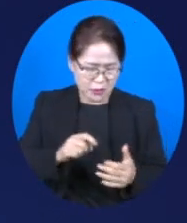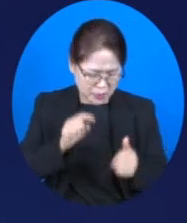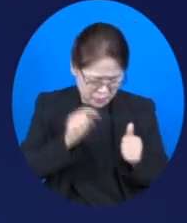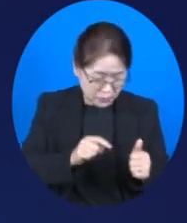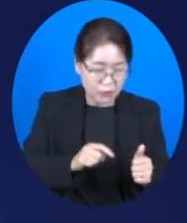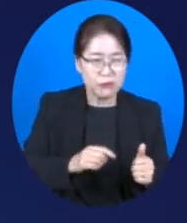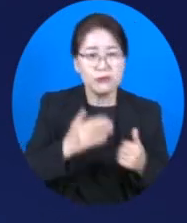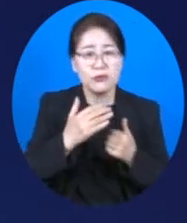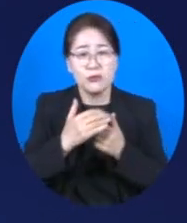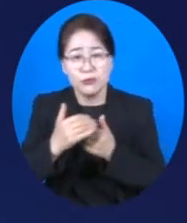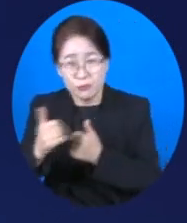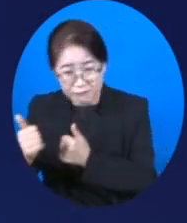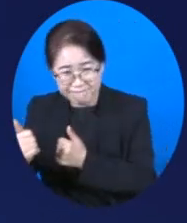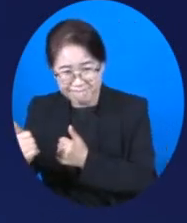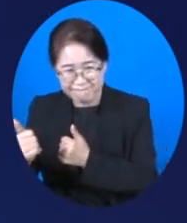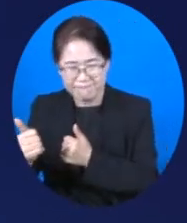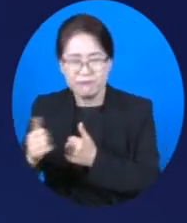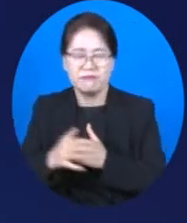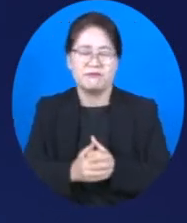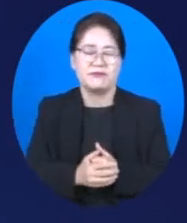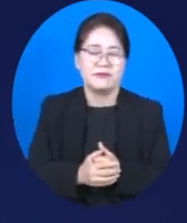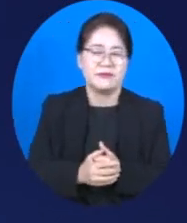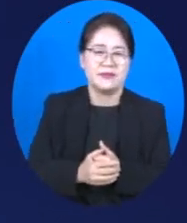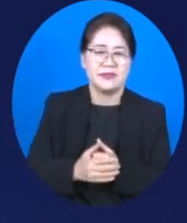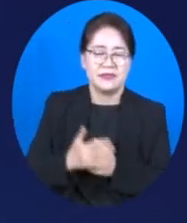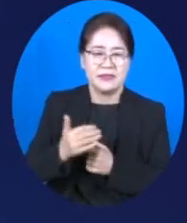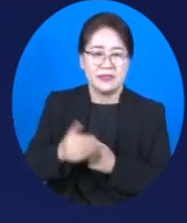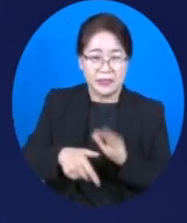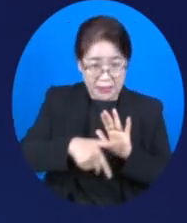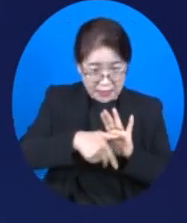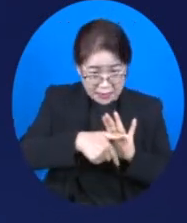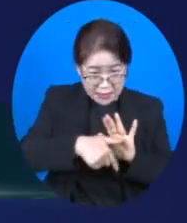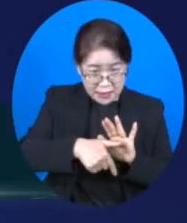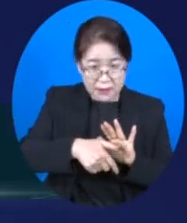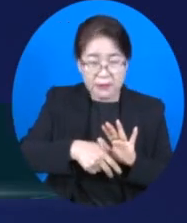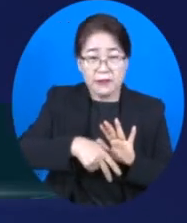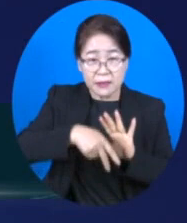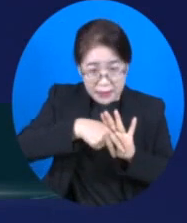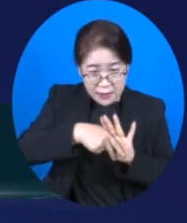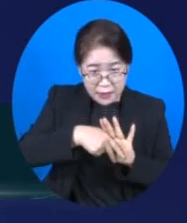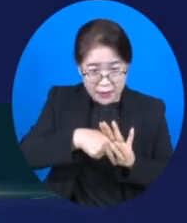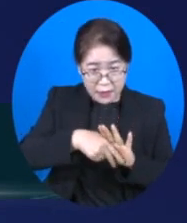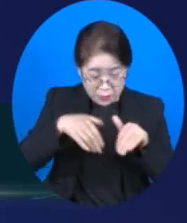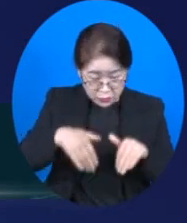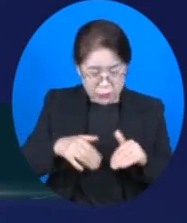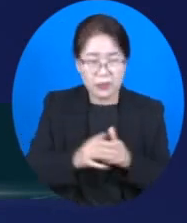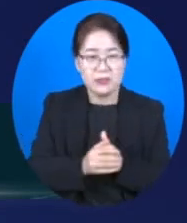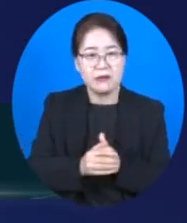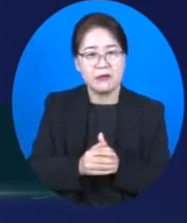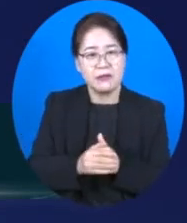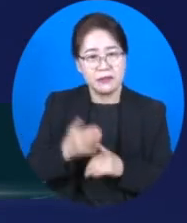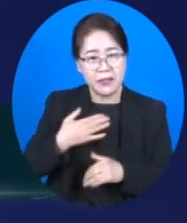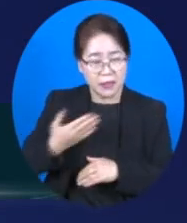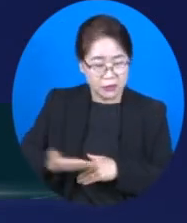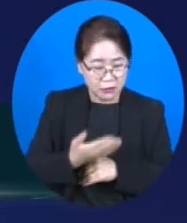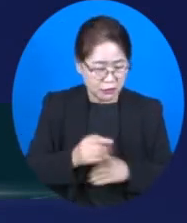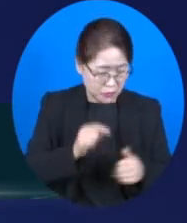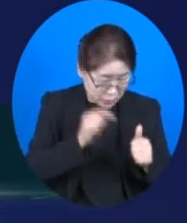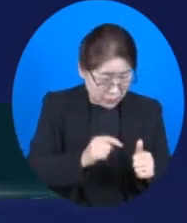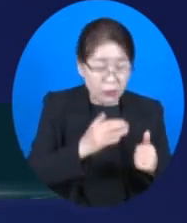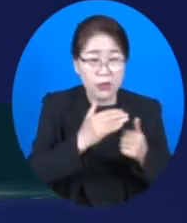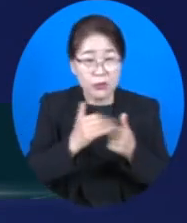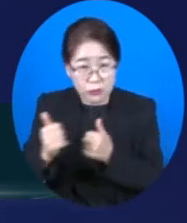우리를 부르셨습니다. 그래서 하나님은 이사야 선지자를 통해서 이렇게 말씀을 하십니다. 다 같이요. 내가 너를